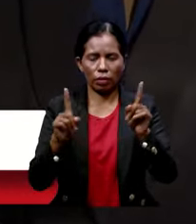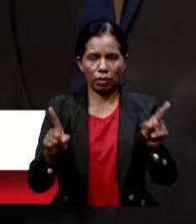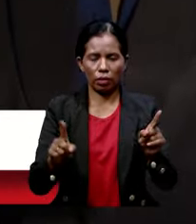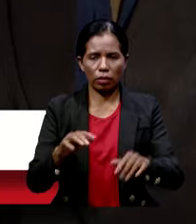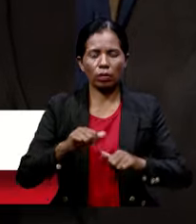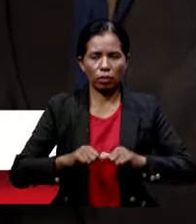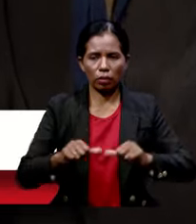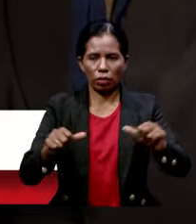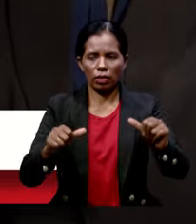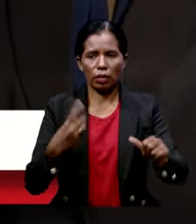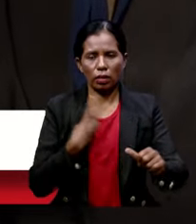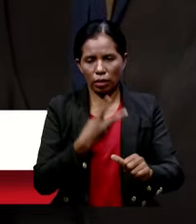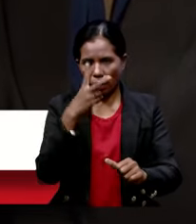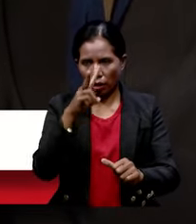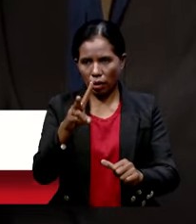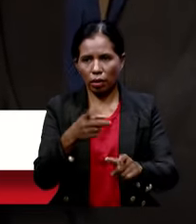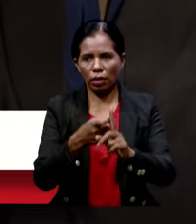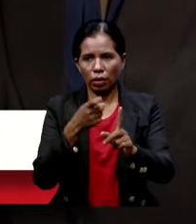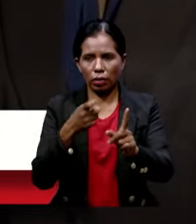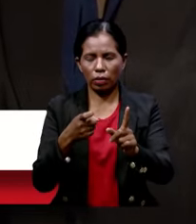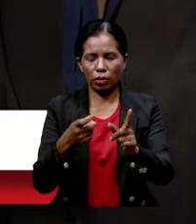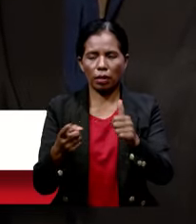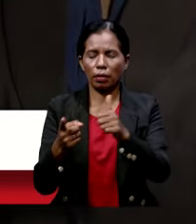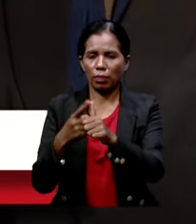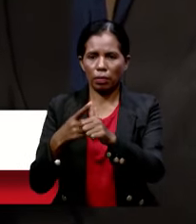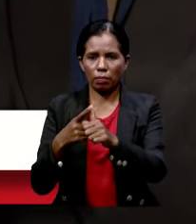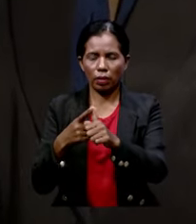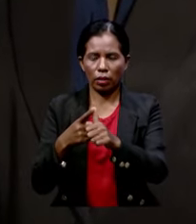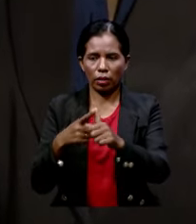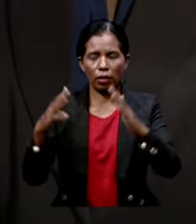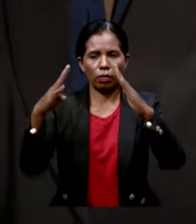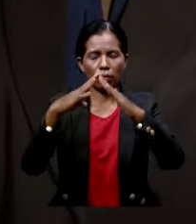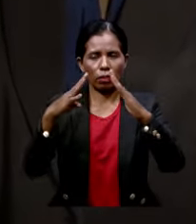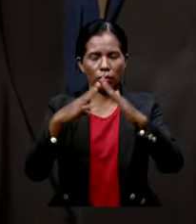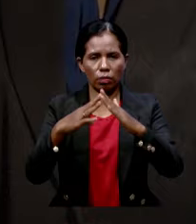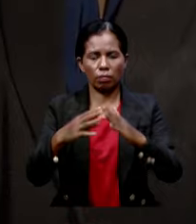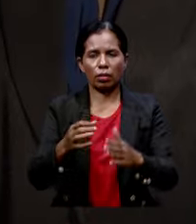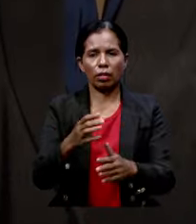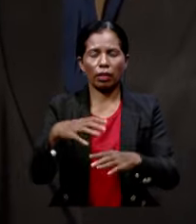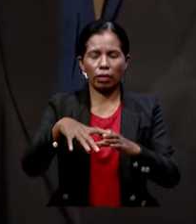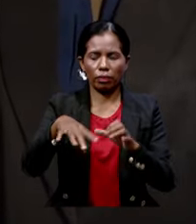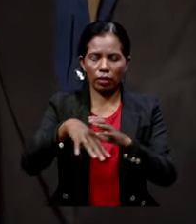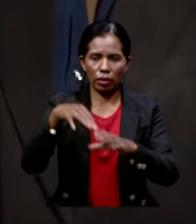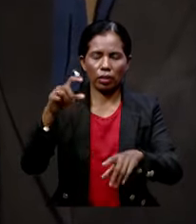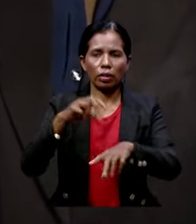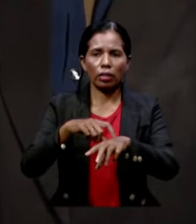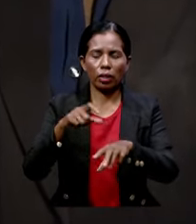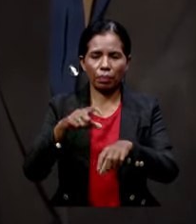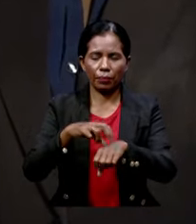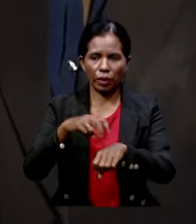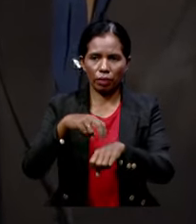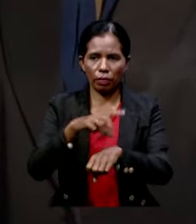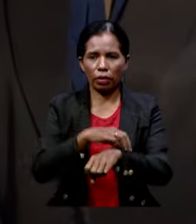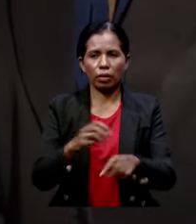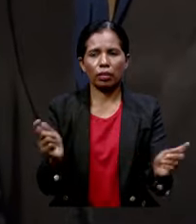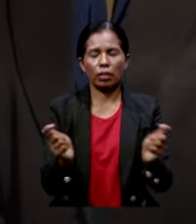ne. Itahre, ho si kere stan permeru to hanaba iha farina, iha feo, iha batardan, mas sira